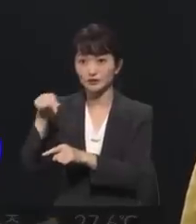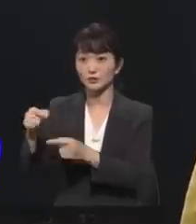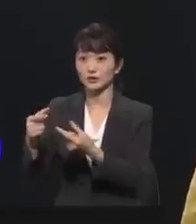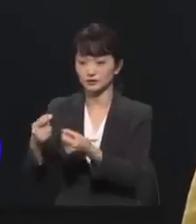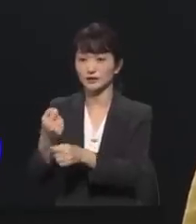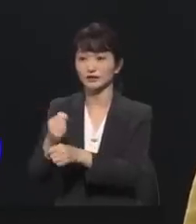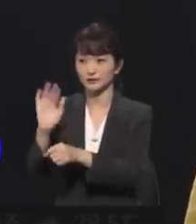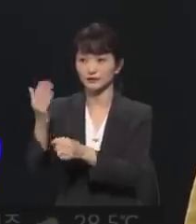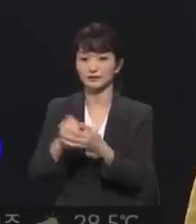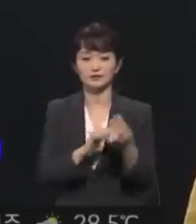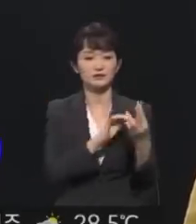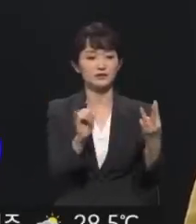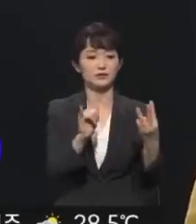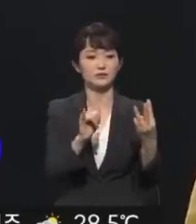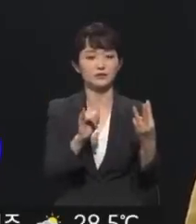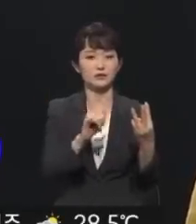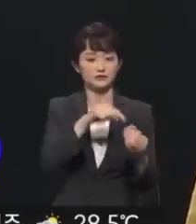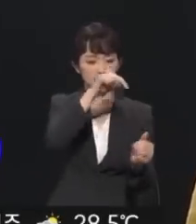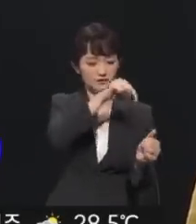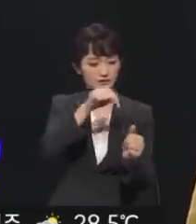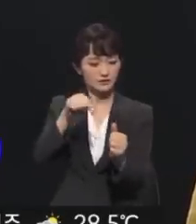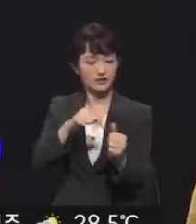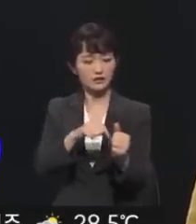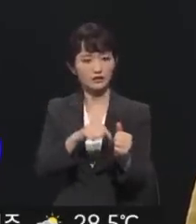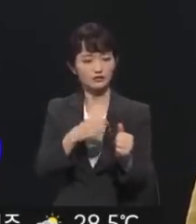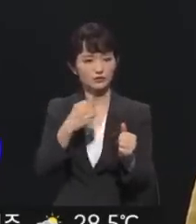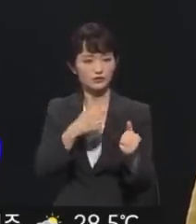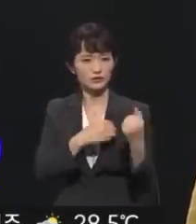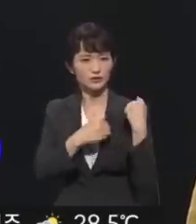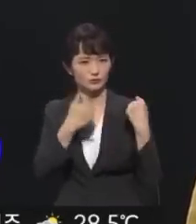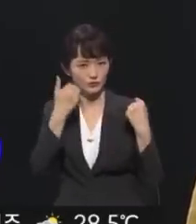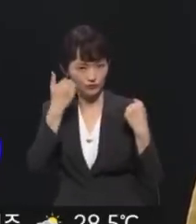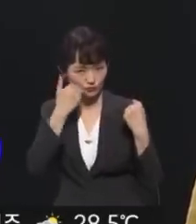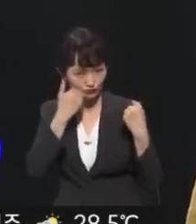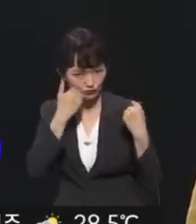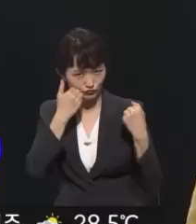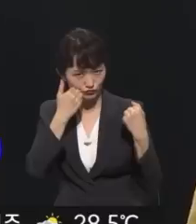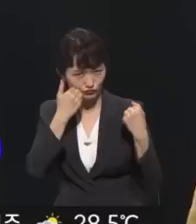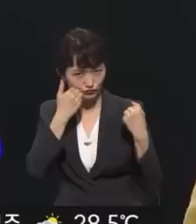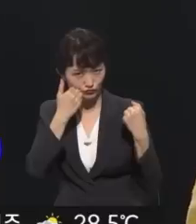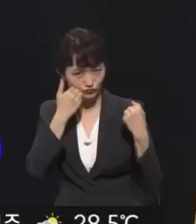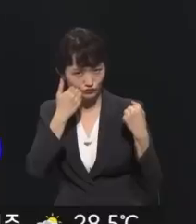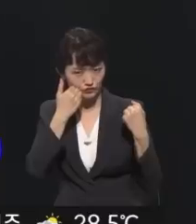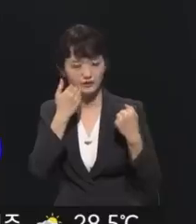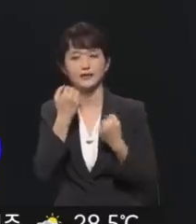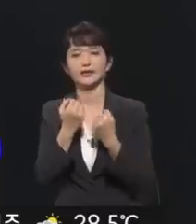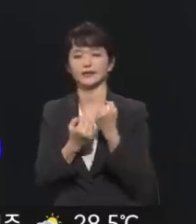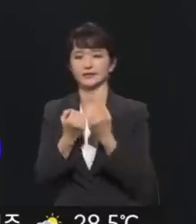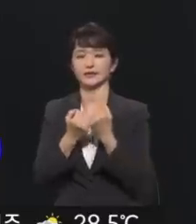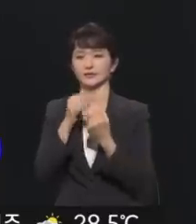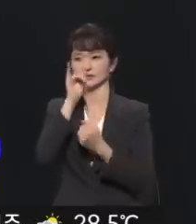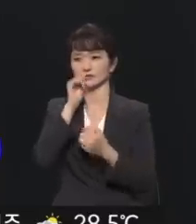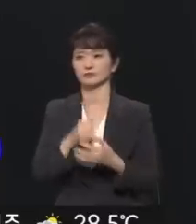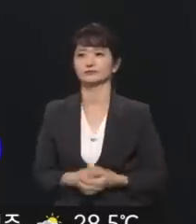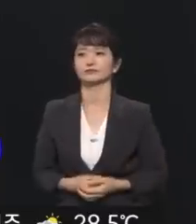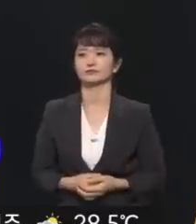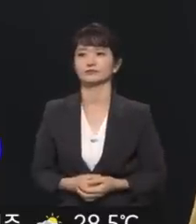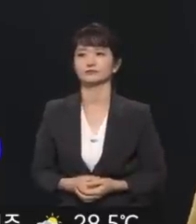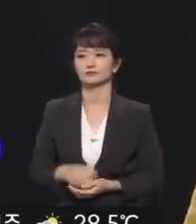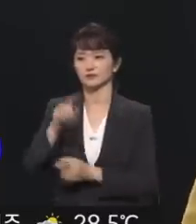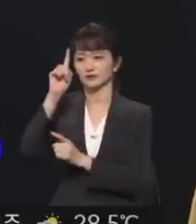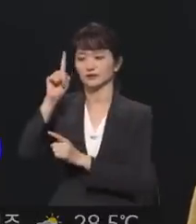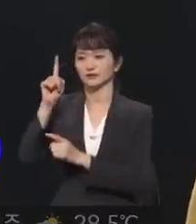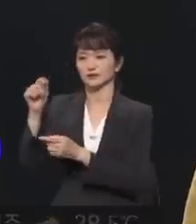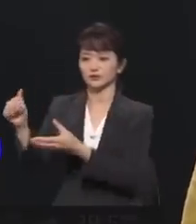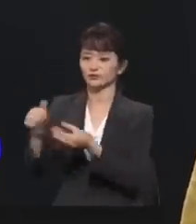움직이게 한 임 에 대해서 따져볼 수 밖에 없이 된다 라고 해석 하는 것이 아 중에 이렇게 맑고 세 분을 불러 다이어트를 하면